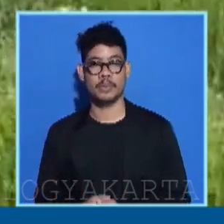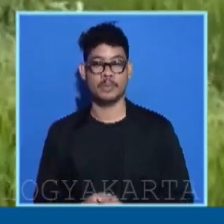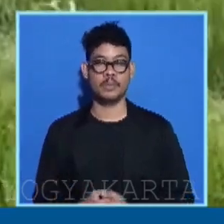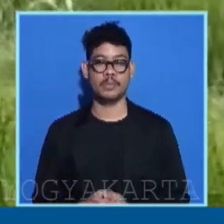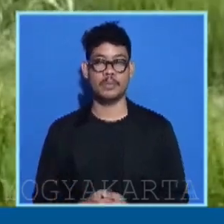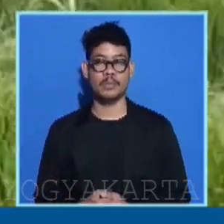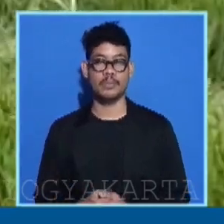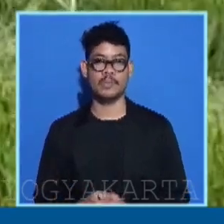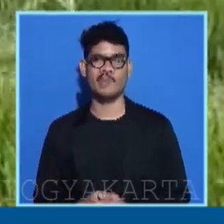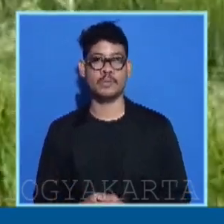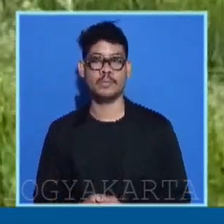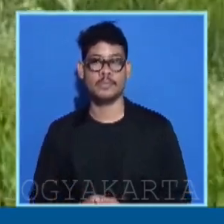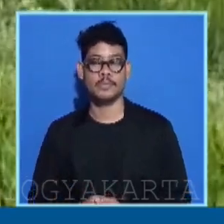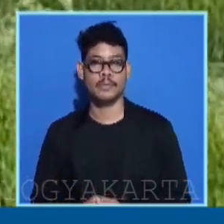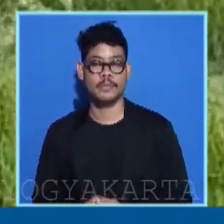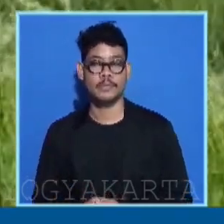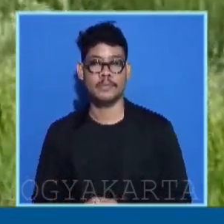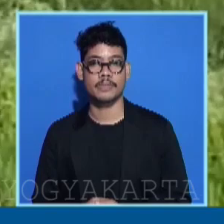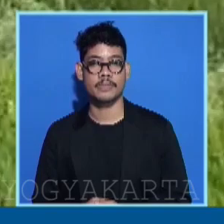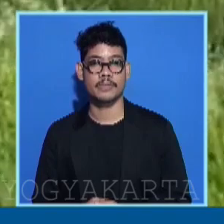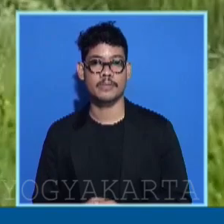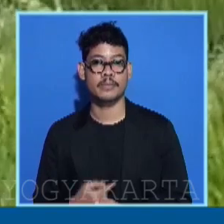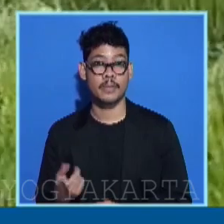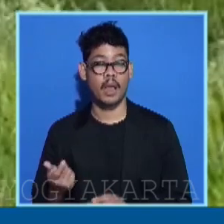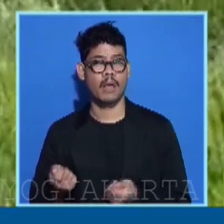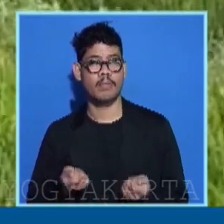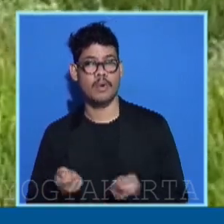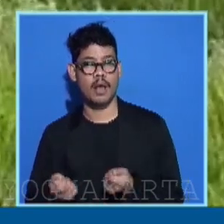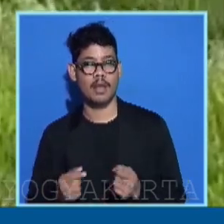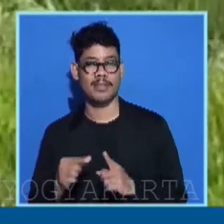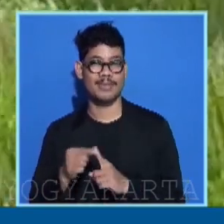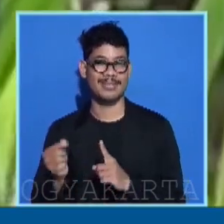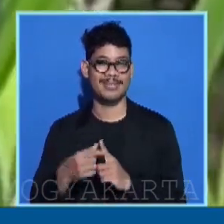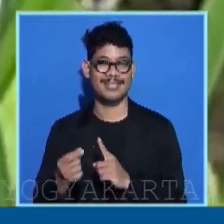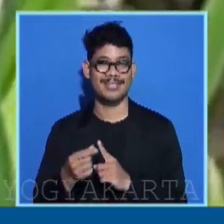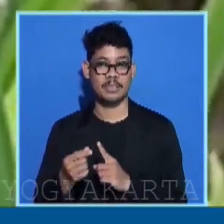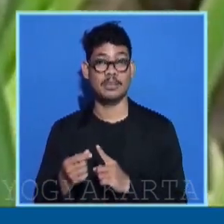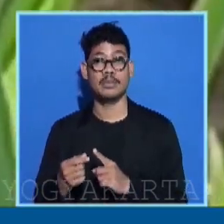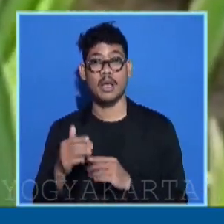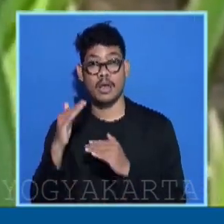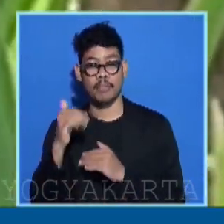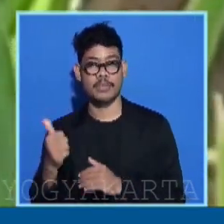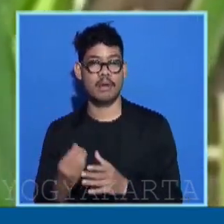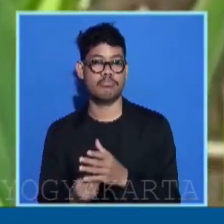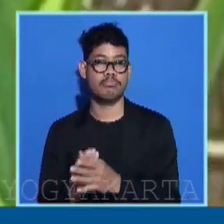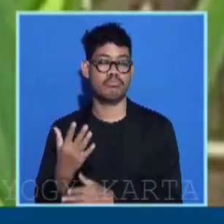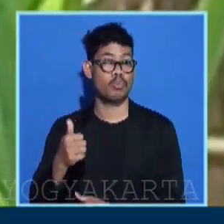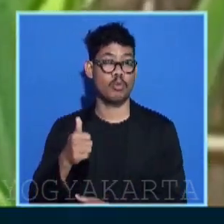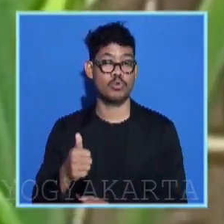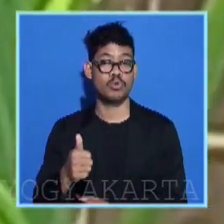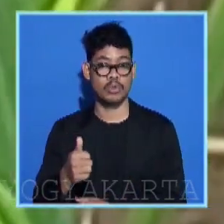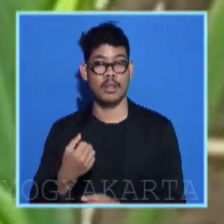kurang tukijo namung saget ngulah taneman pantunipun Lan gad pangajap saget tuwuh Kanti subur saingg asilipun